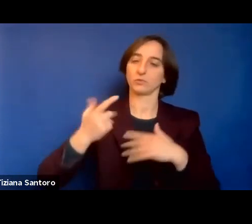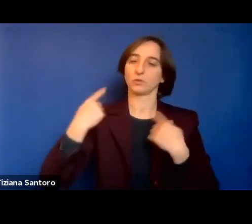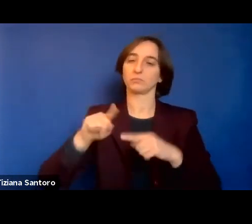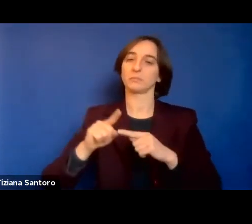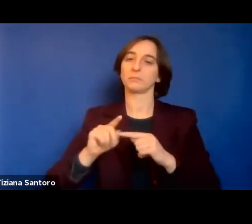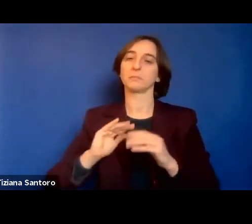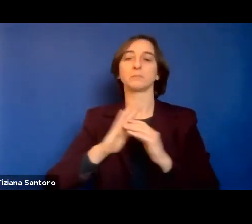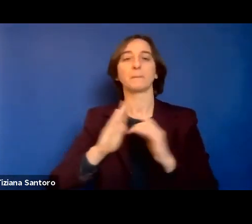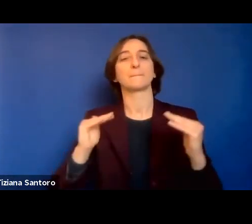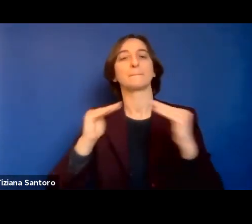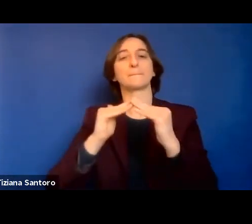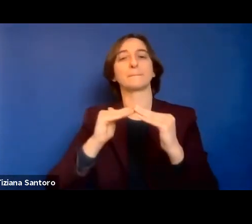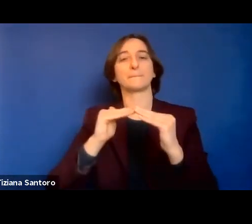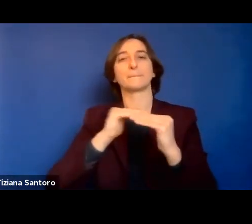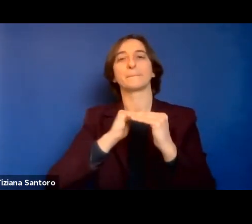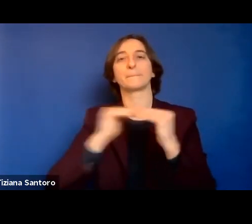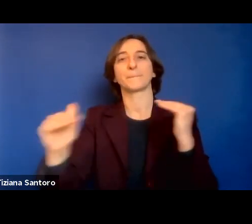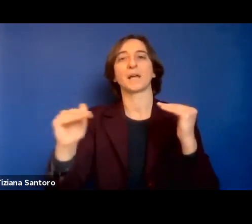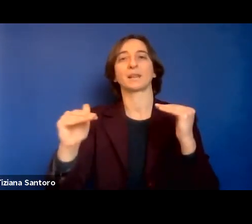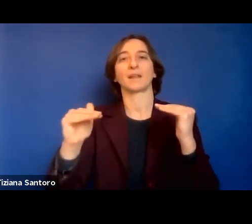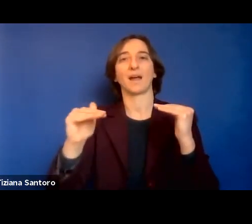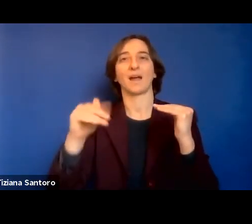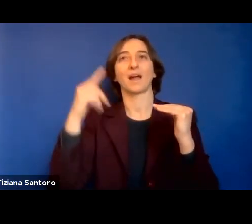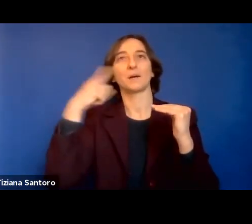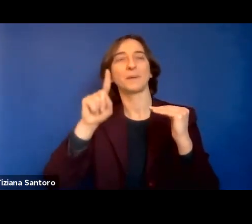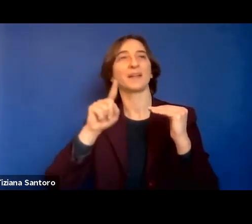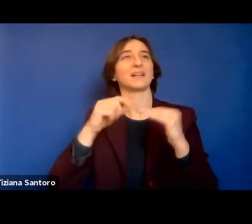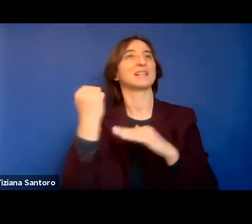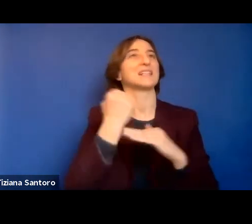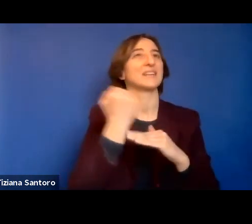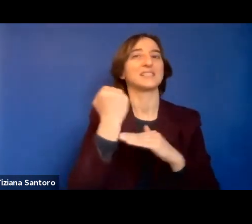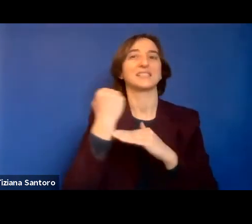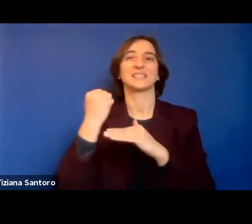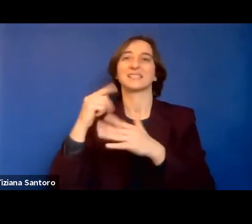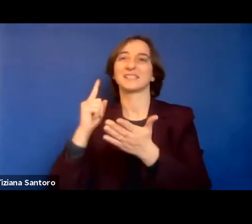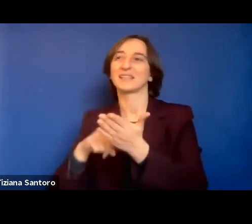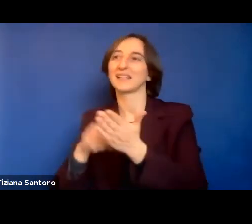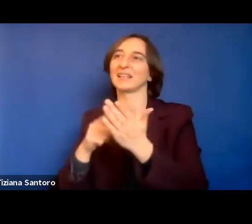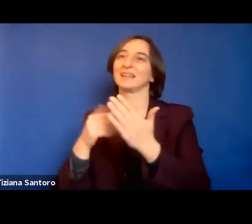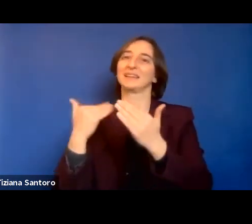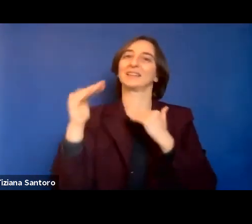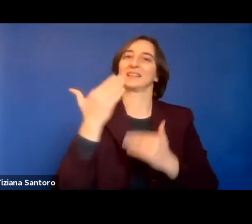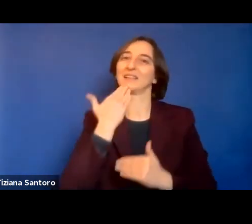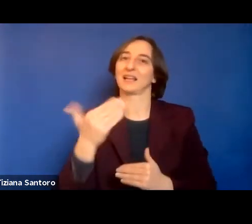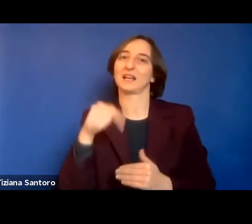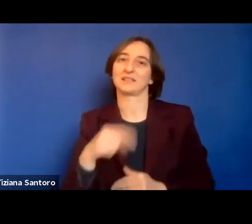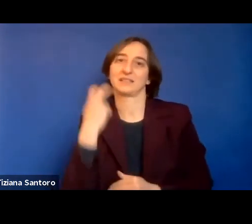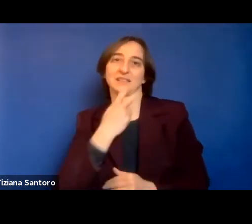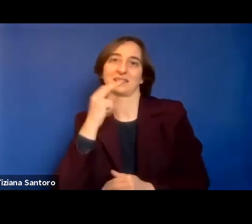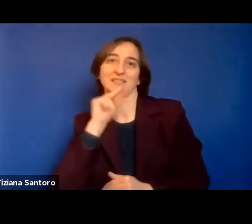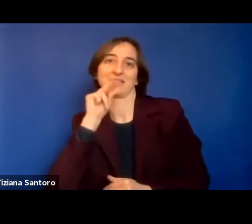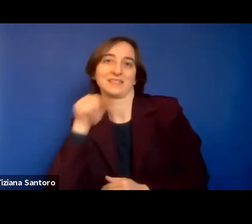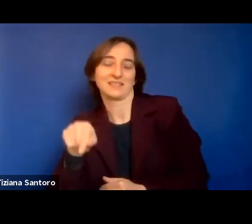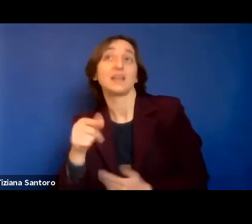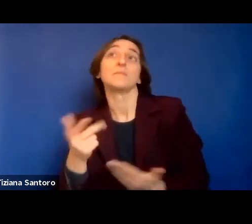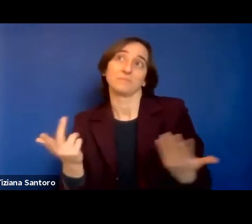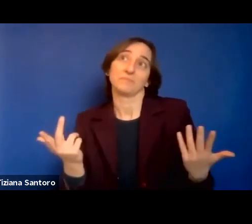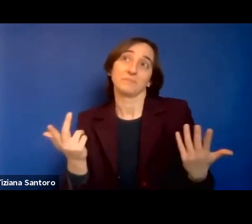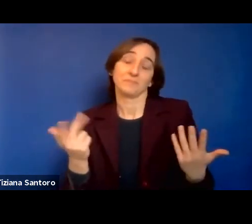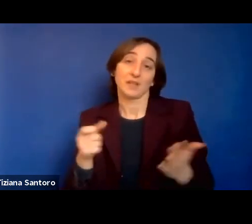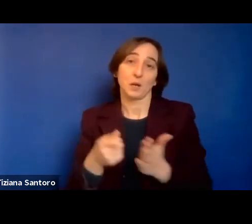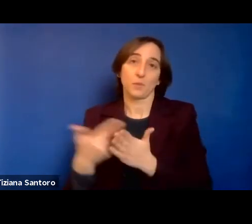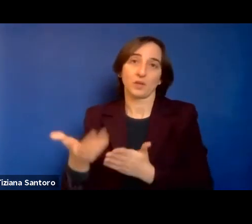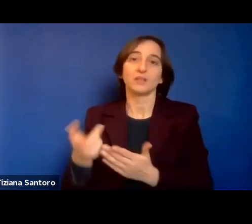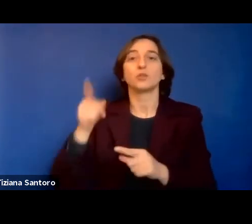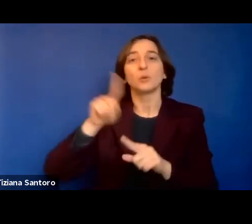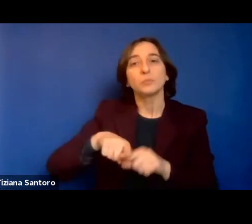nell'accesso ai servizi e ai diritti. Quindi è un'occasione importante. Ringrazio anche le fondazioni che sono partner